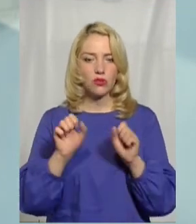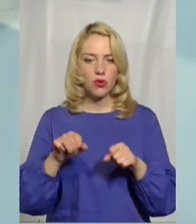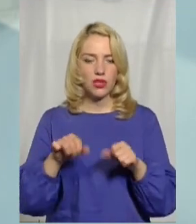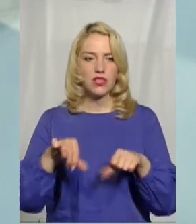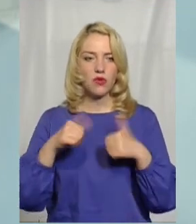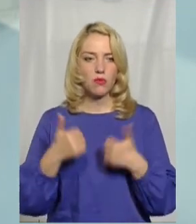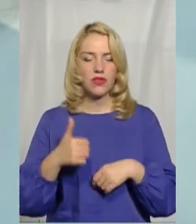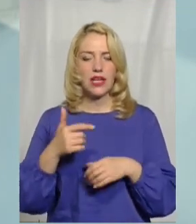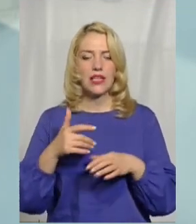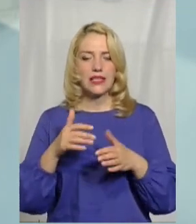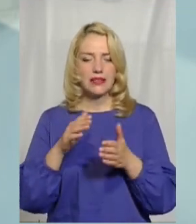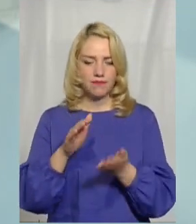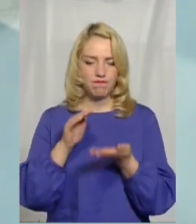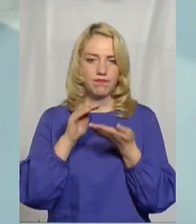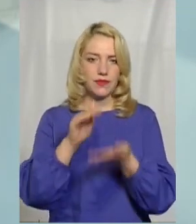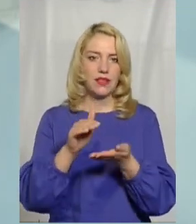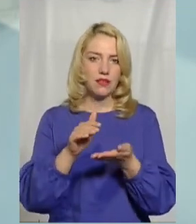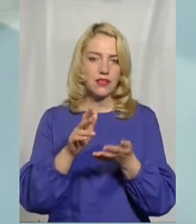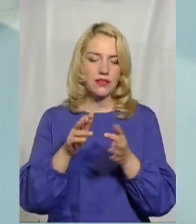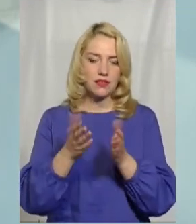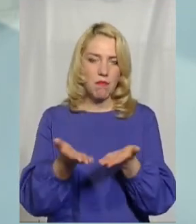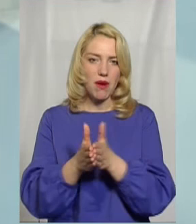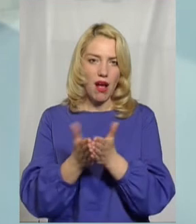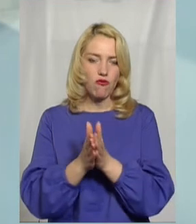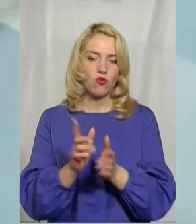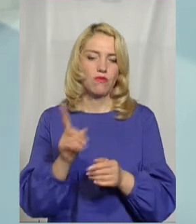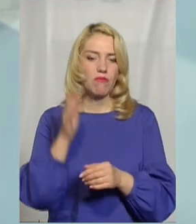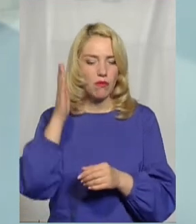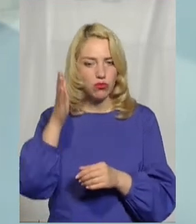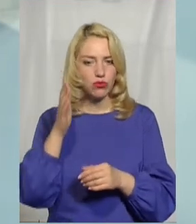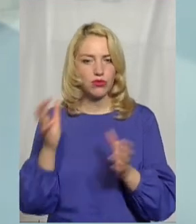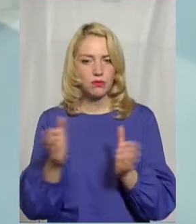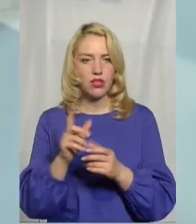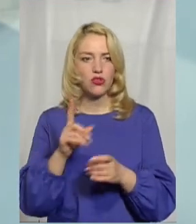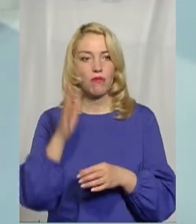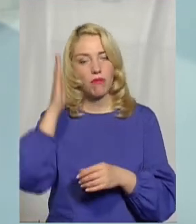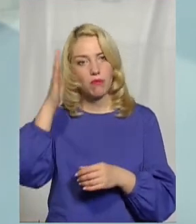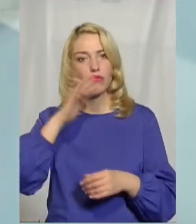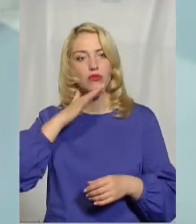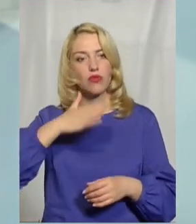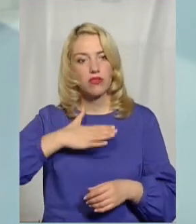сформувати справу постійного зберігання і також відслідити в майбутньому, щоб наші